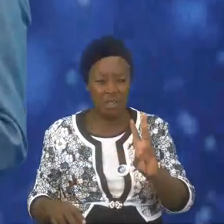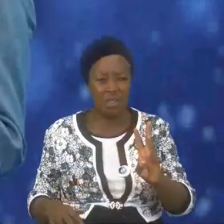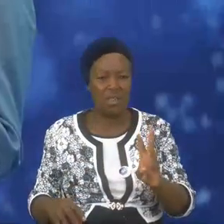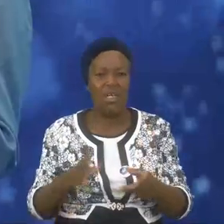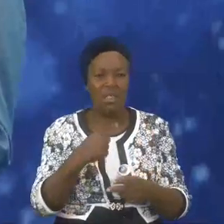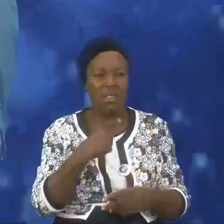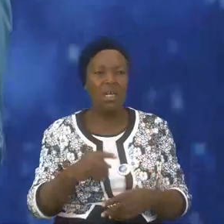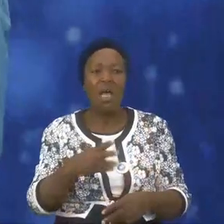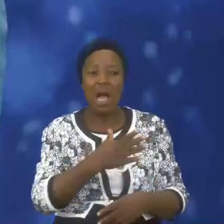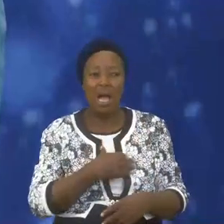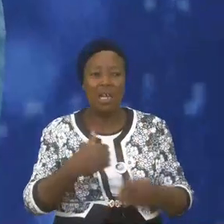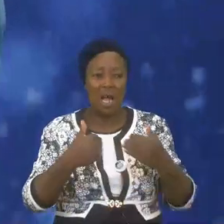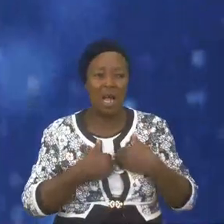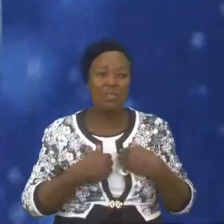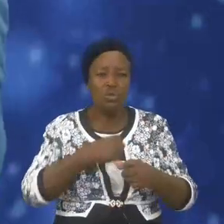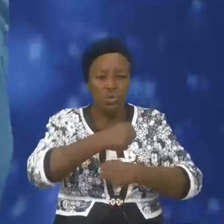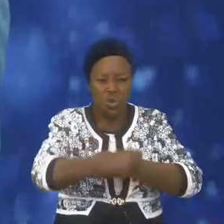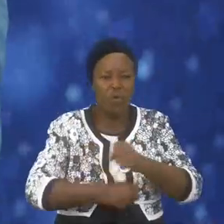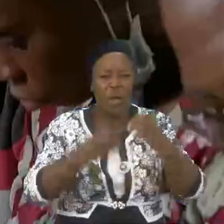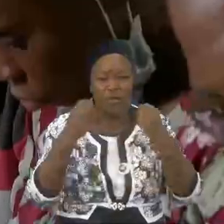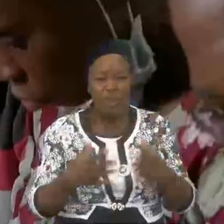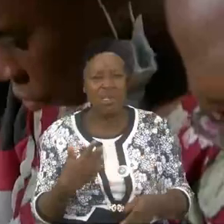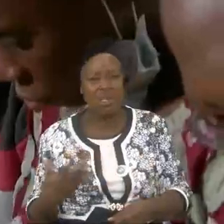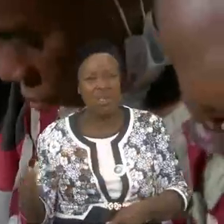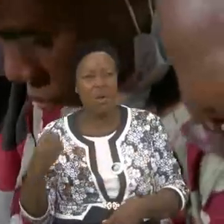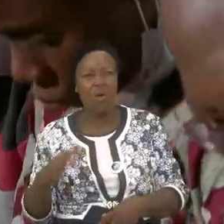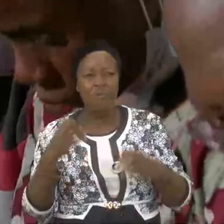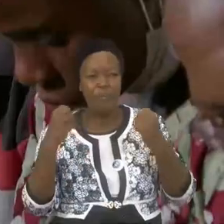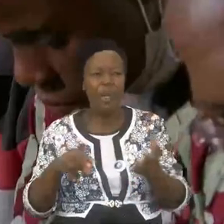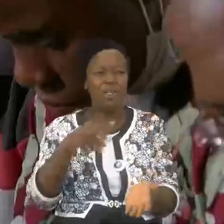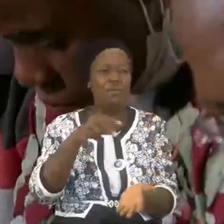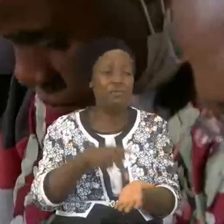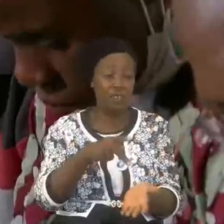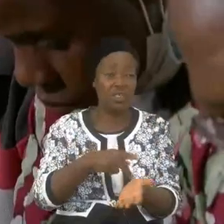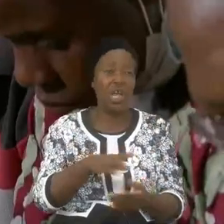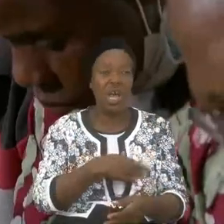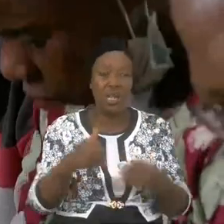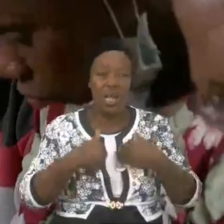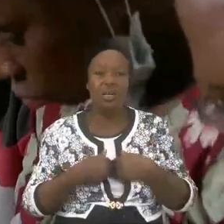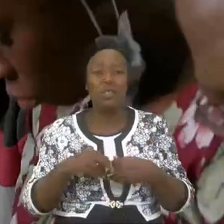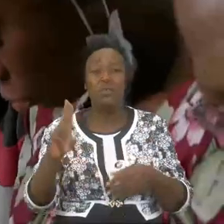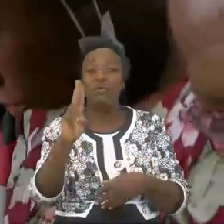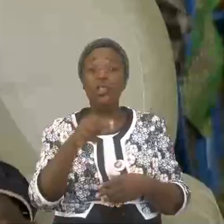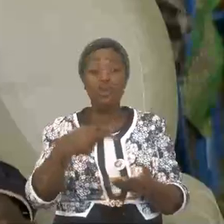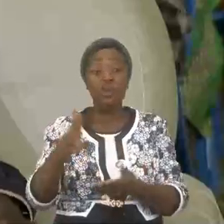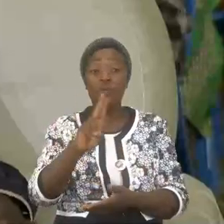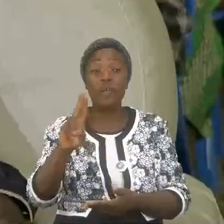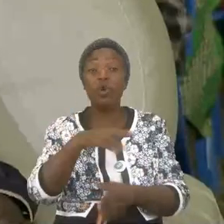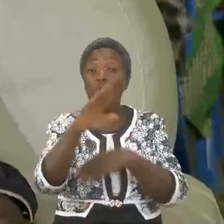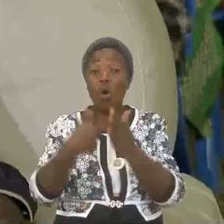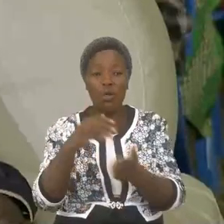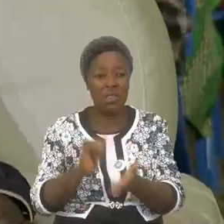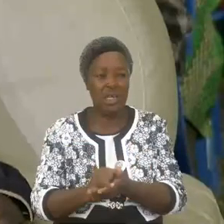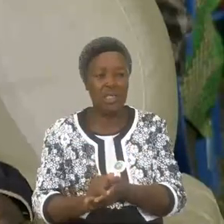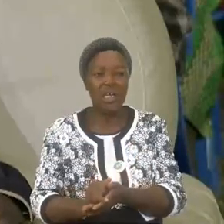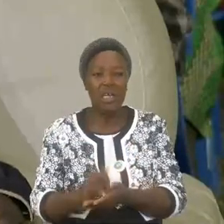avait beaucoup souffert entre les mains de plusieurs médecins. Elle avait dépensé tout ce qu'elle possédait et elle